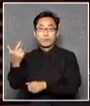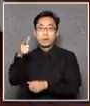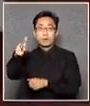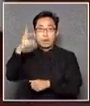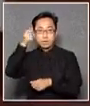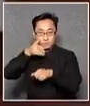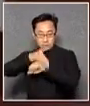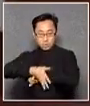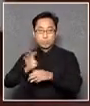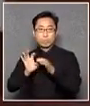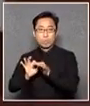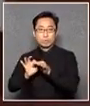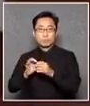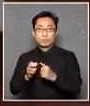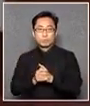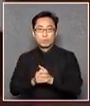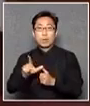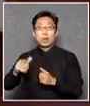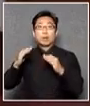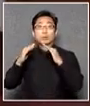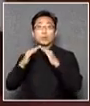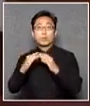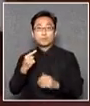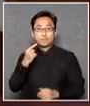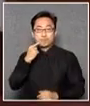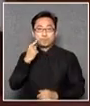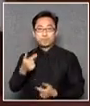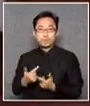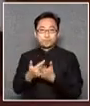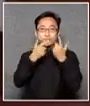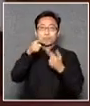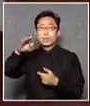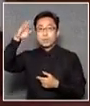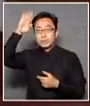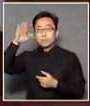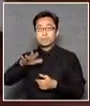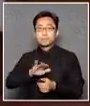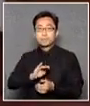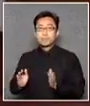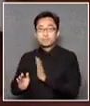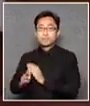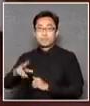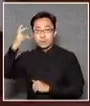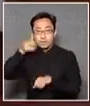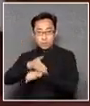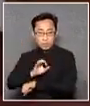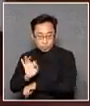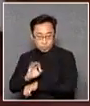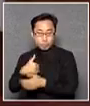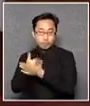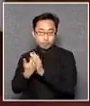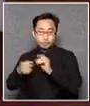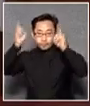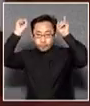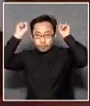使黎局長嚴詞反駁警方縱容黑社會和黑社會合作的講法捏造事實